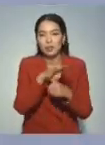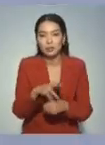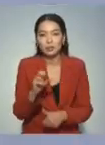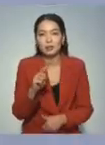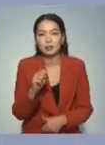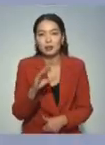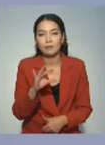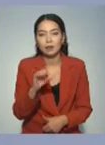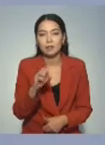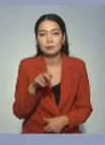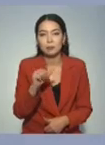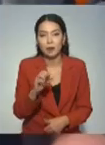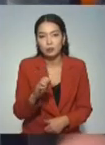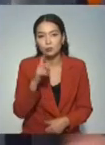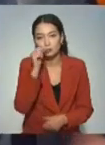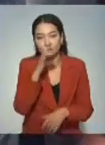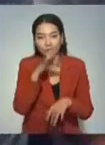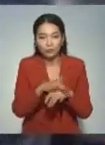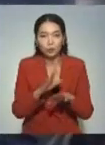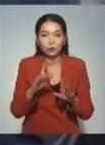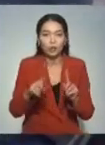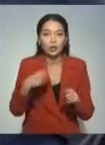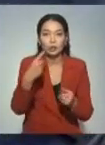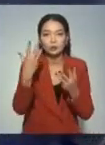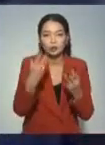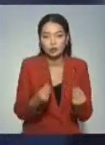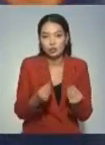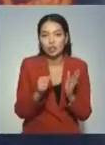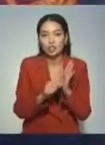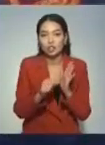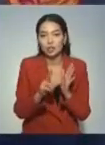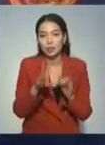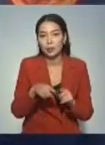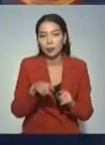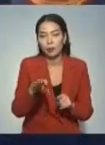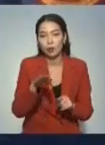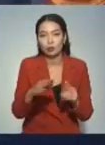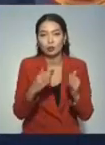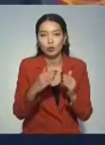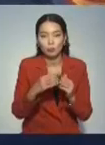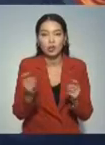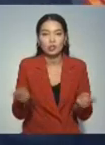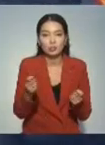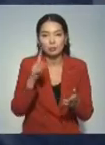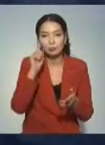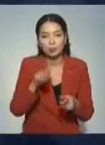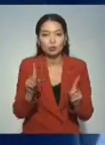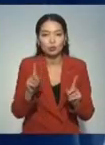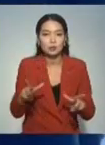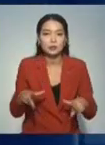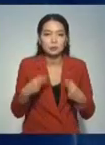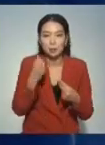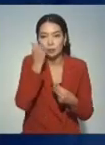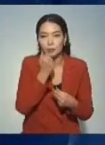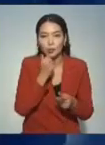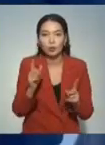«Казавиаспаса». Мужчину обнаружили только на следующий день, аж в 60 километрах от дома. Чабан признался, что спасся благодаря тому, что набрел